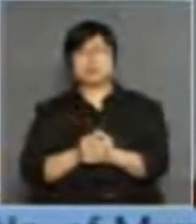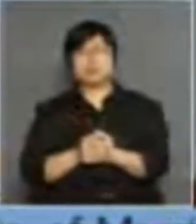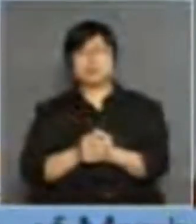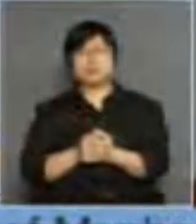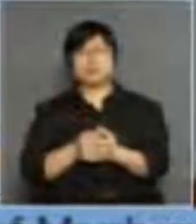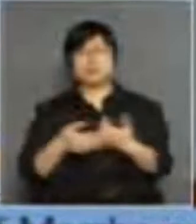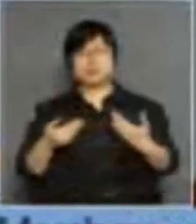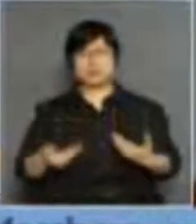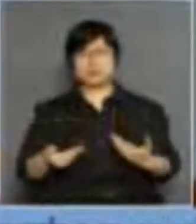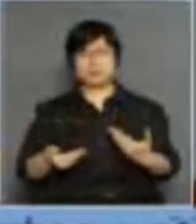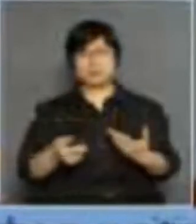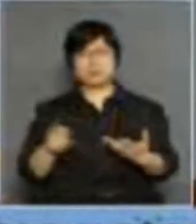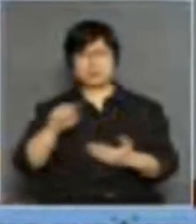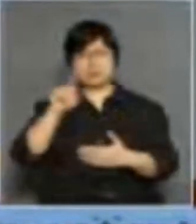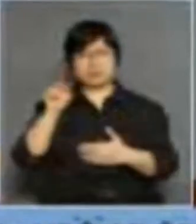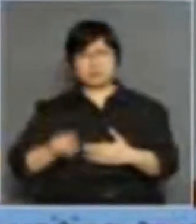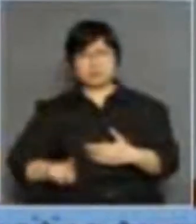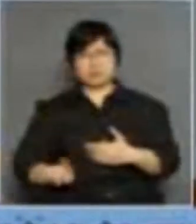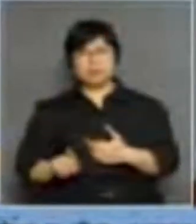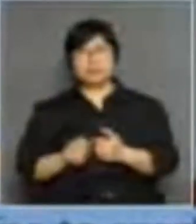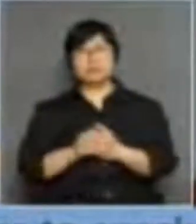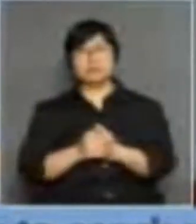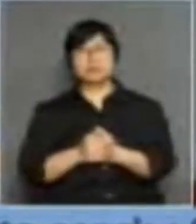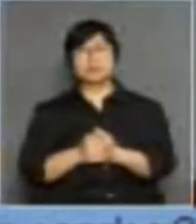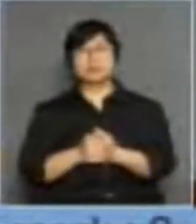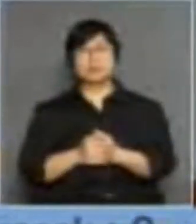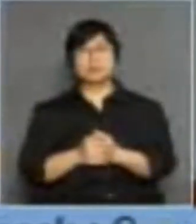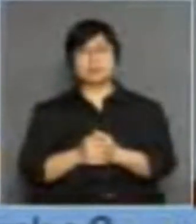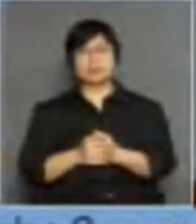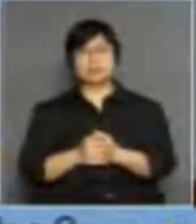現在的問題就是在於